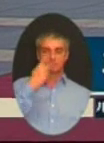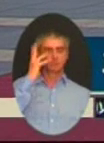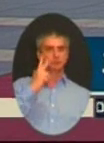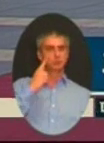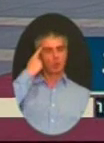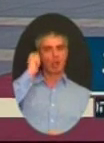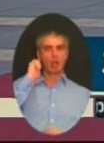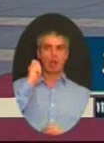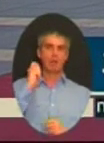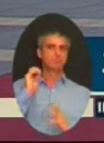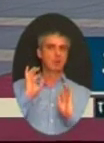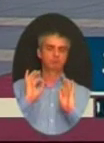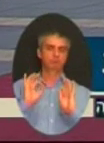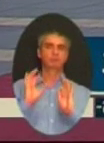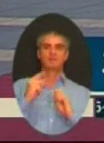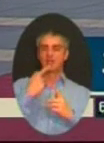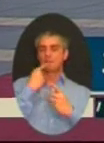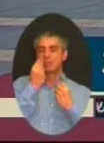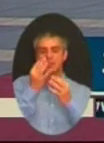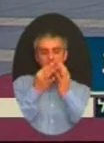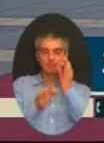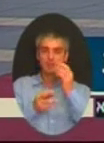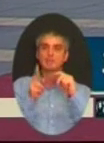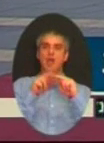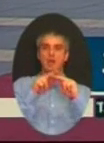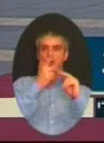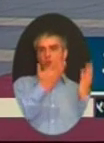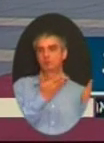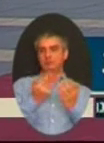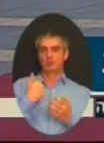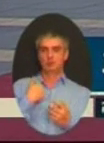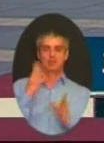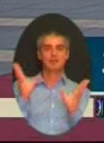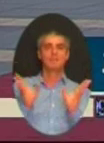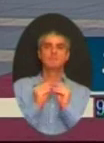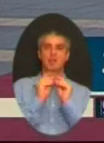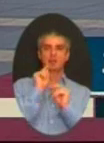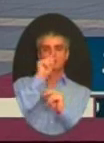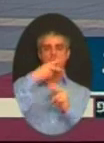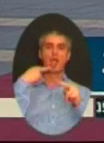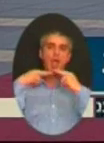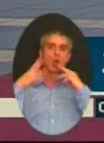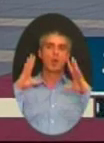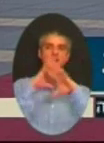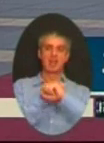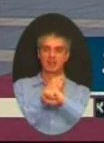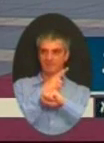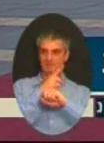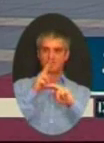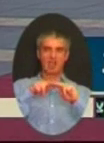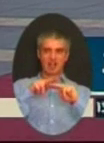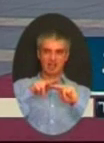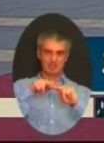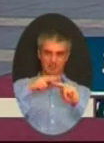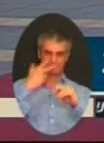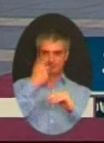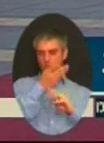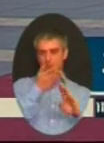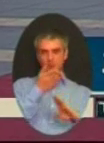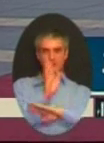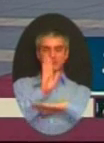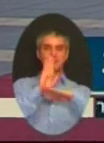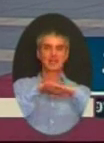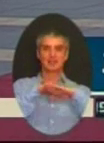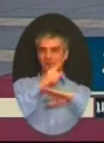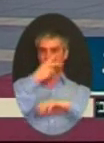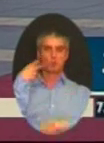בחוכמה וגם בפרטים. אחר כך הוא הזמין אותי להיות יחד איתו בארוחת ערב, אחרי שהוא נכנס